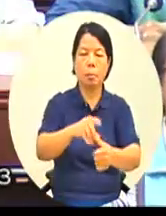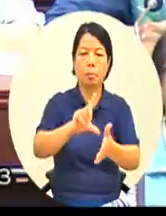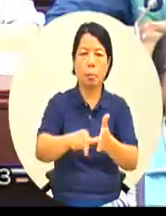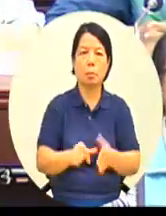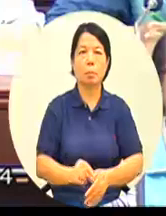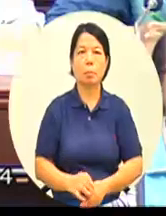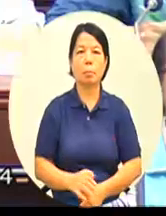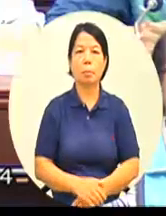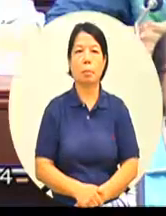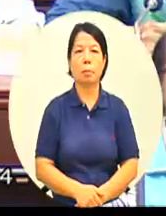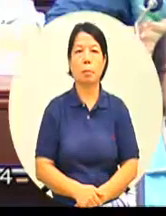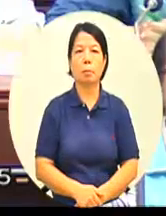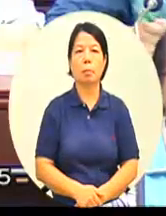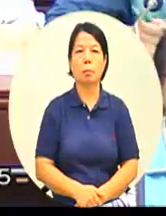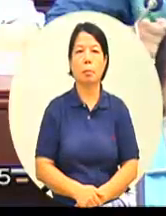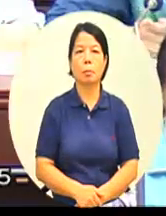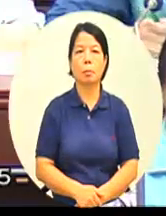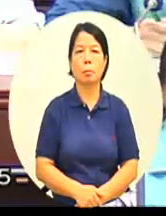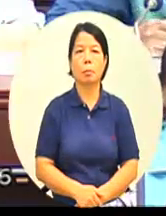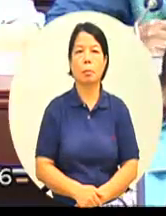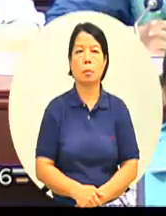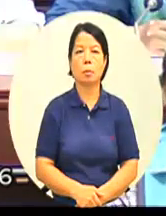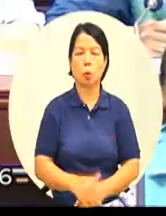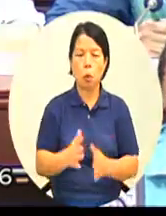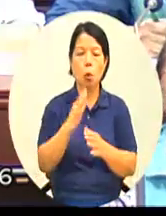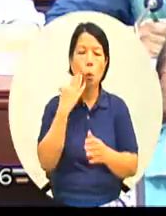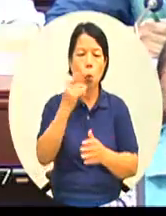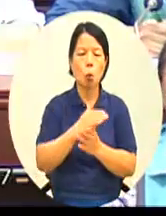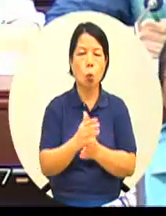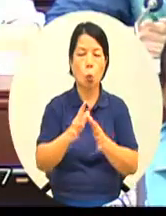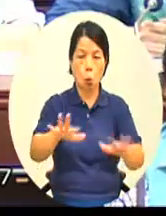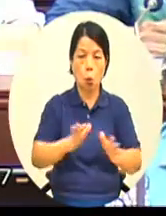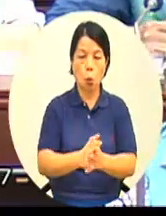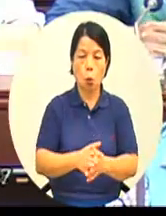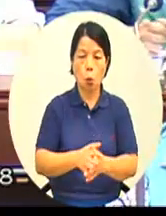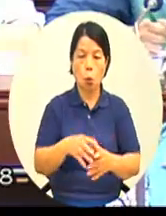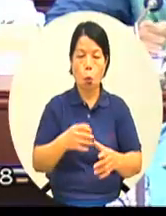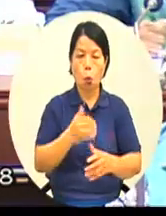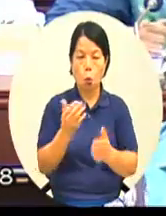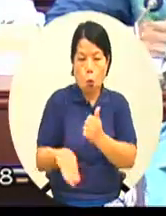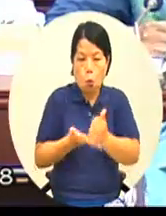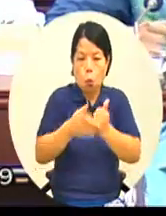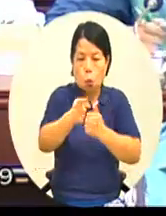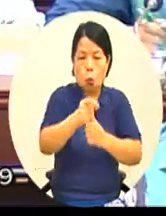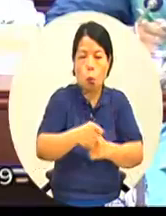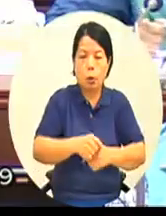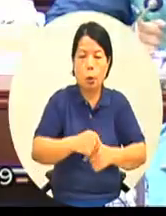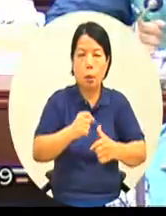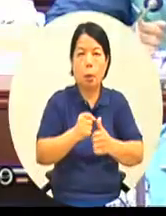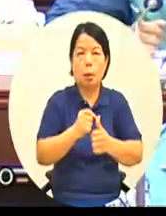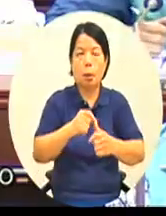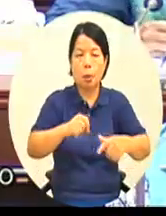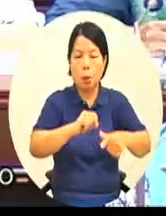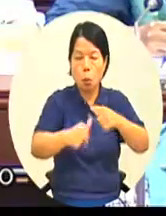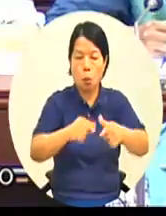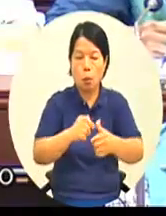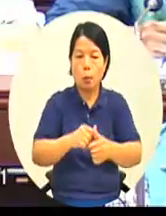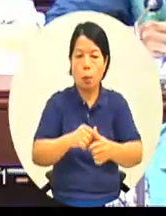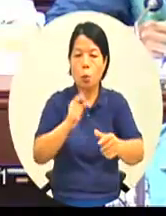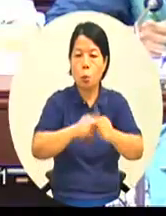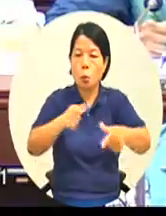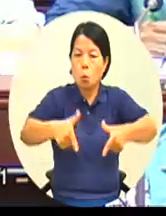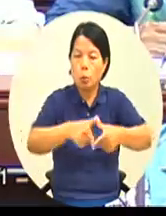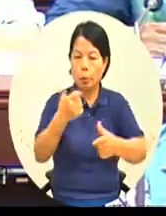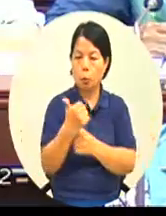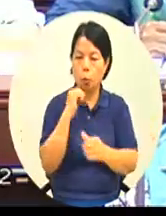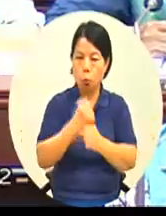以。我们一方面鼓励好的业者参与这个领域之外，我们一方面尽可能把现有的已经在营